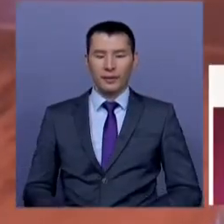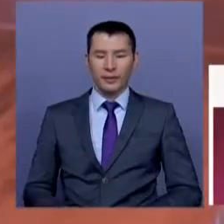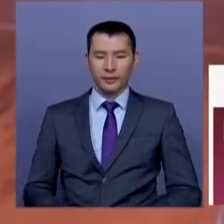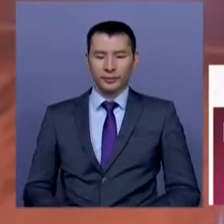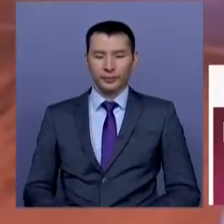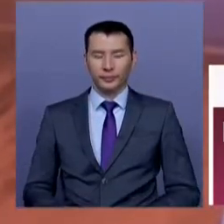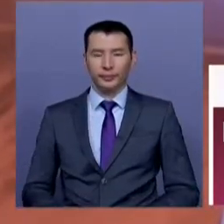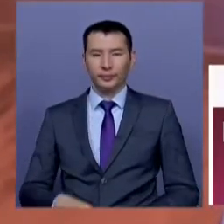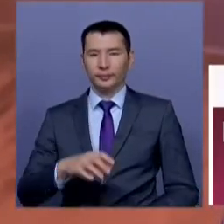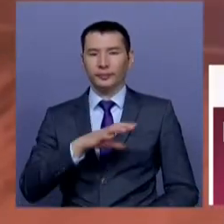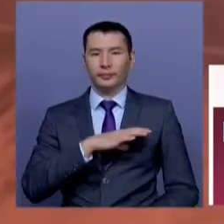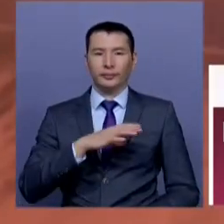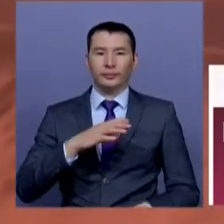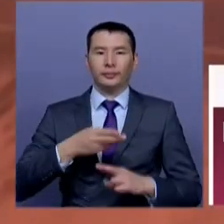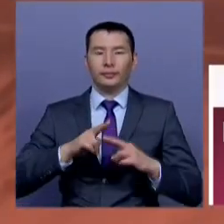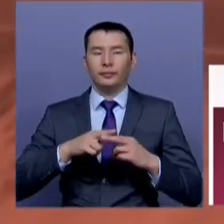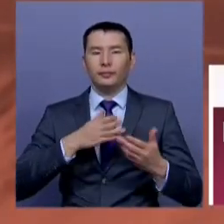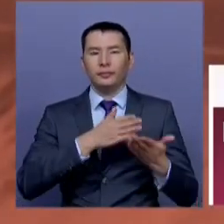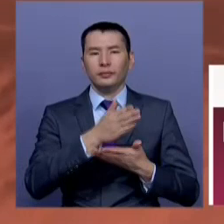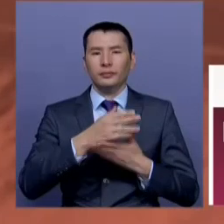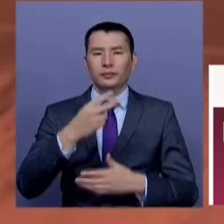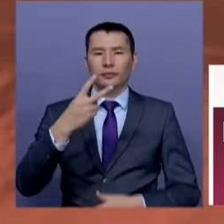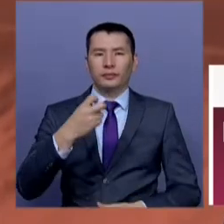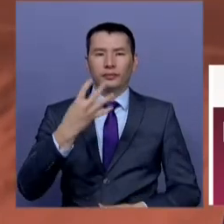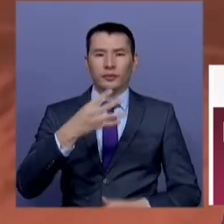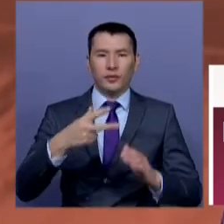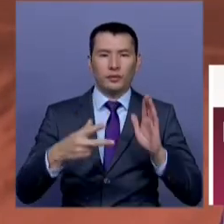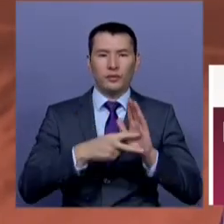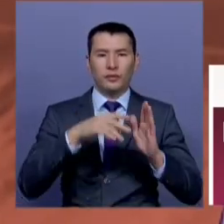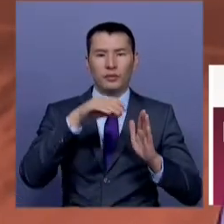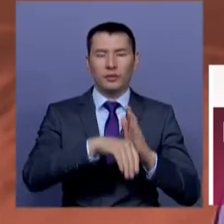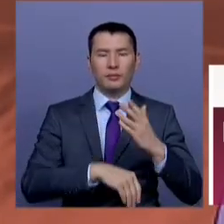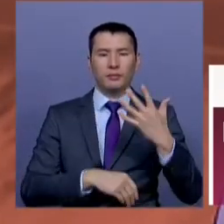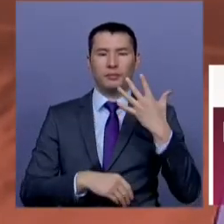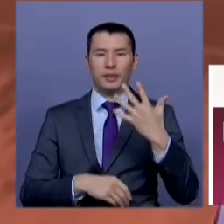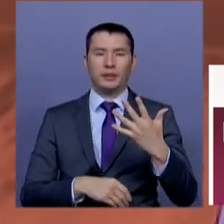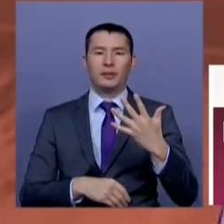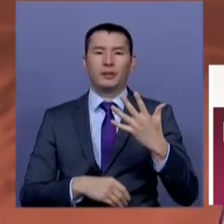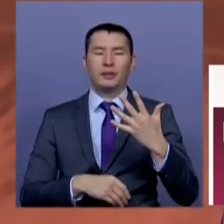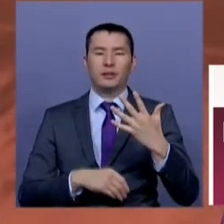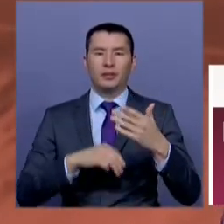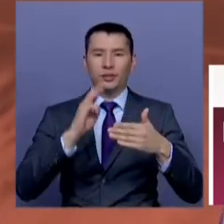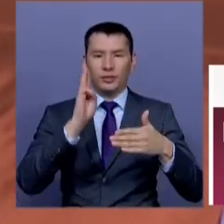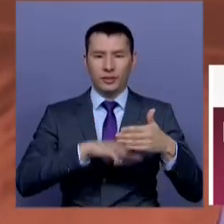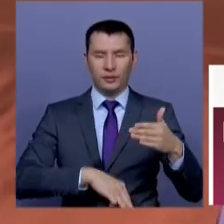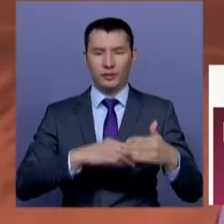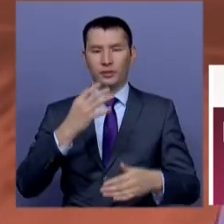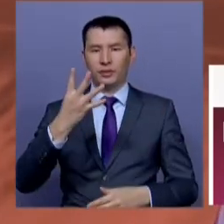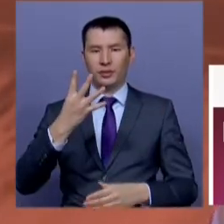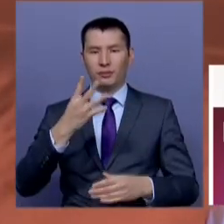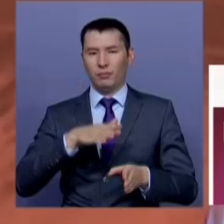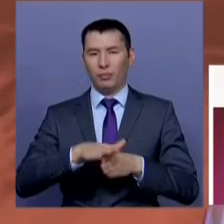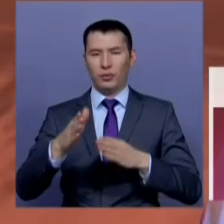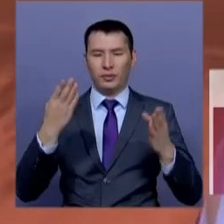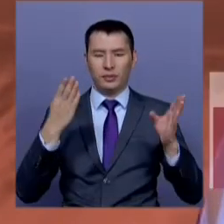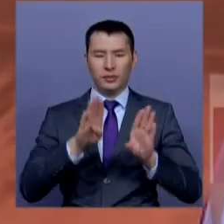мы проверили 248 объектов. Из них 5 были оштрафованы, 4 закрыты.